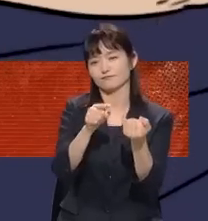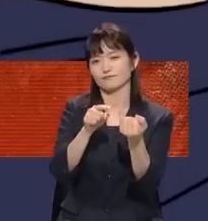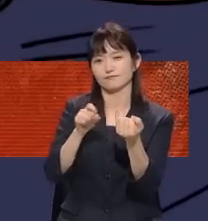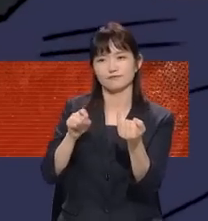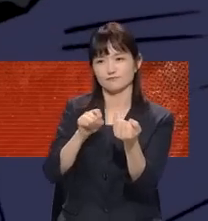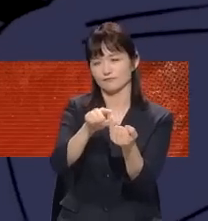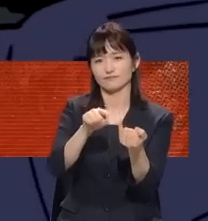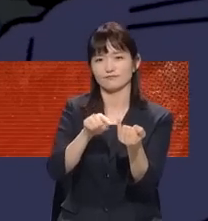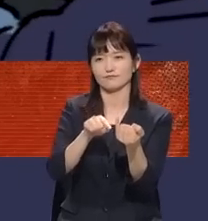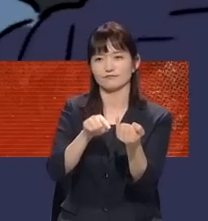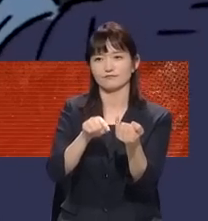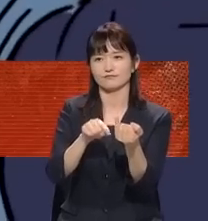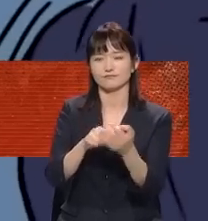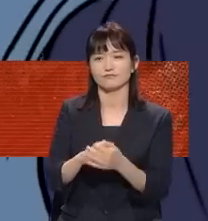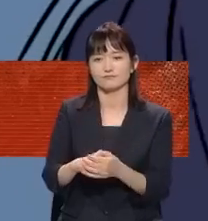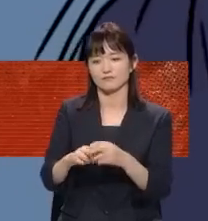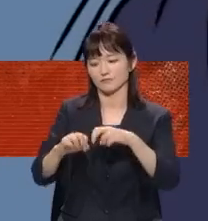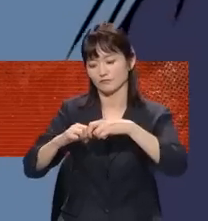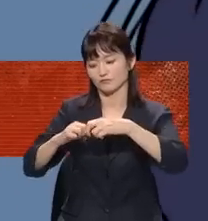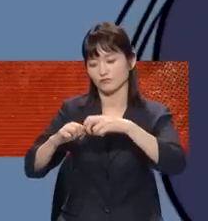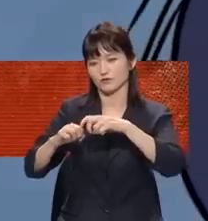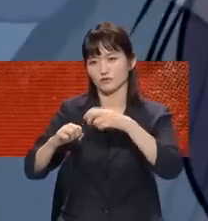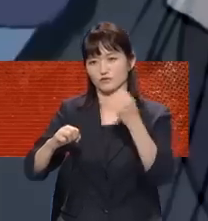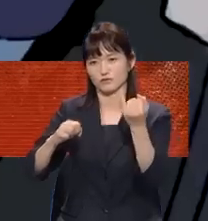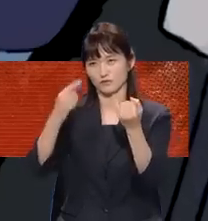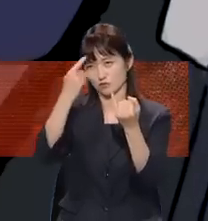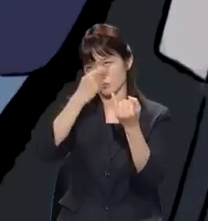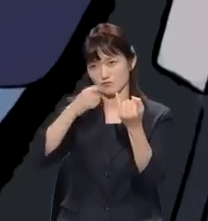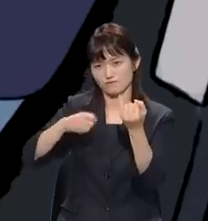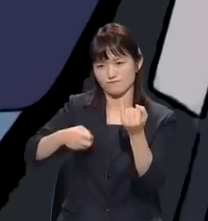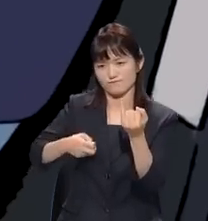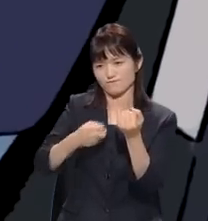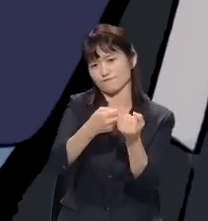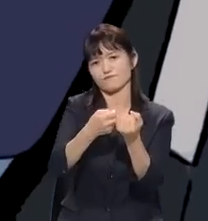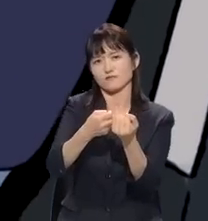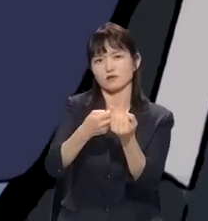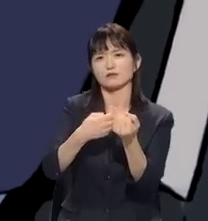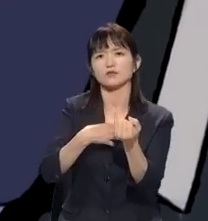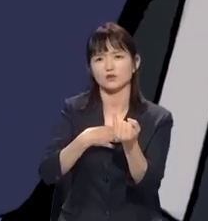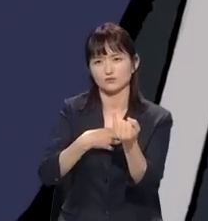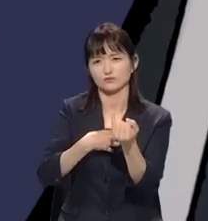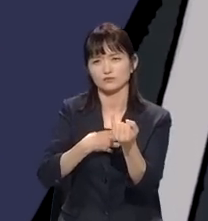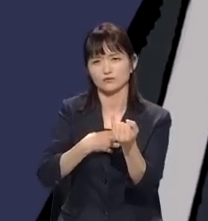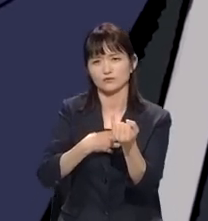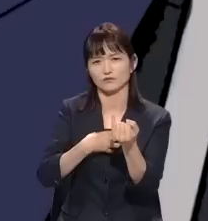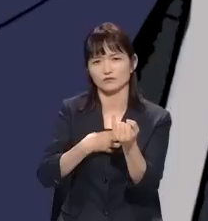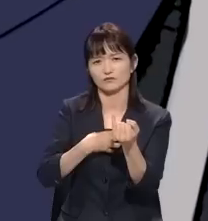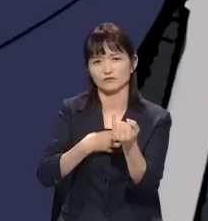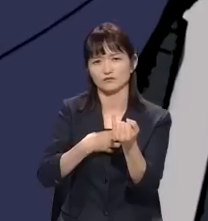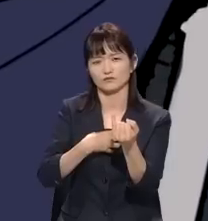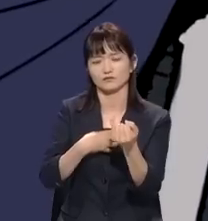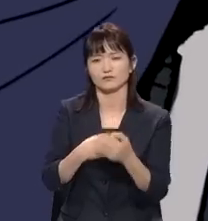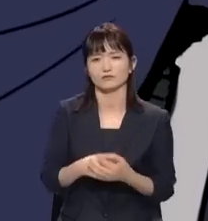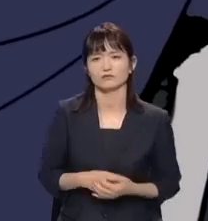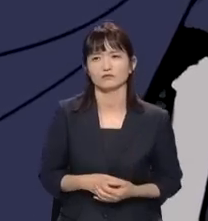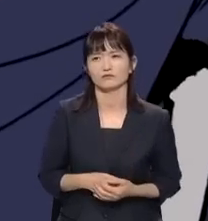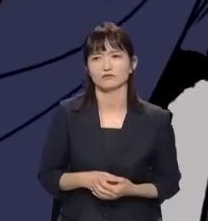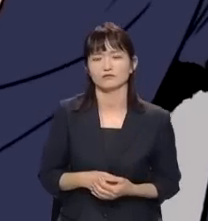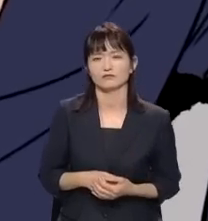날렸다고 합니다 네크기라는게 무릎으로 상대방 얼굴을 가역하는 것도 굉장히 위험합니다 크게 다칠 수도 있고요